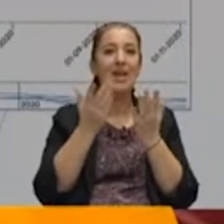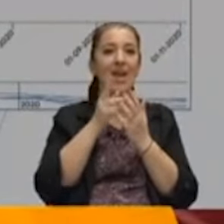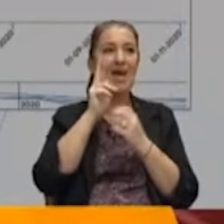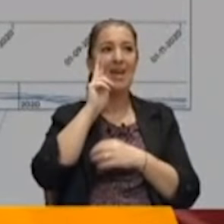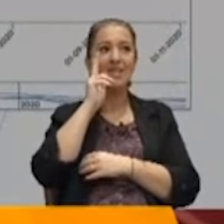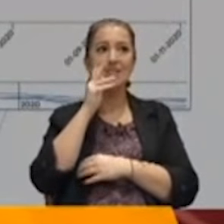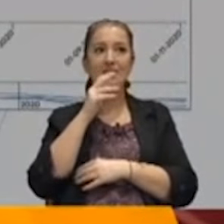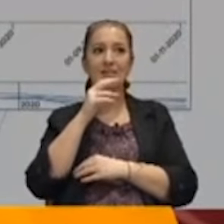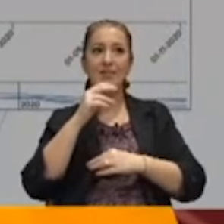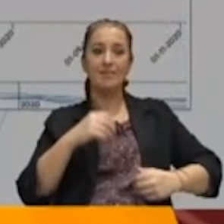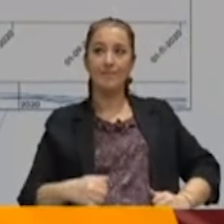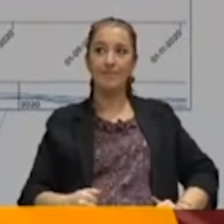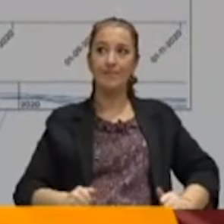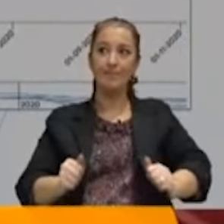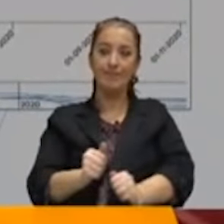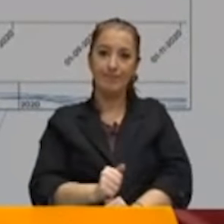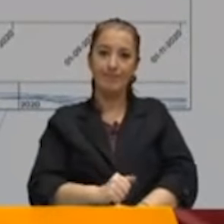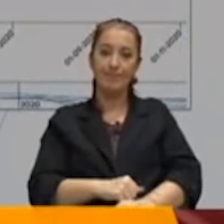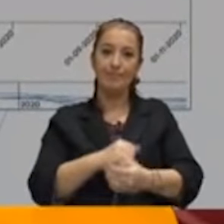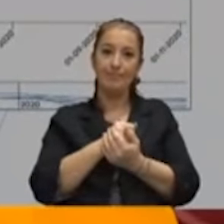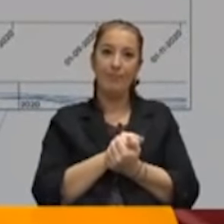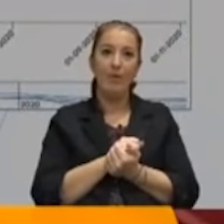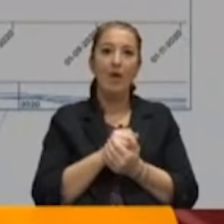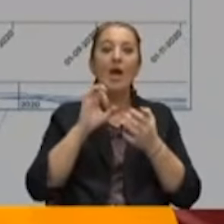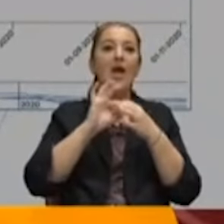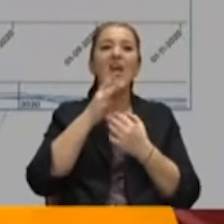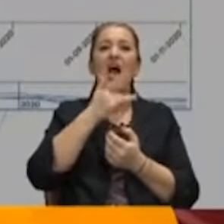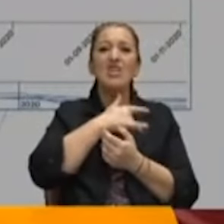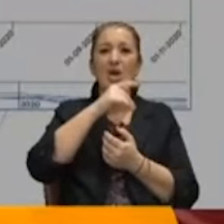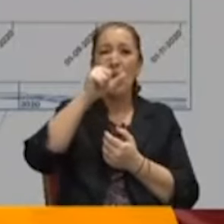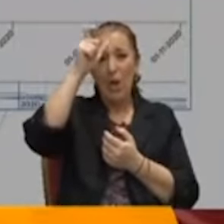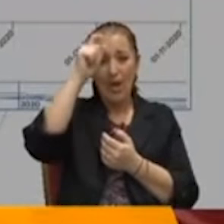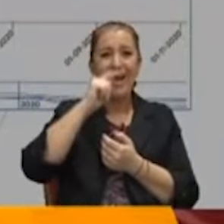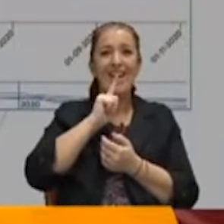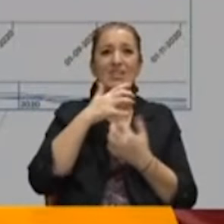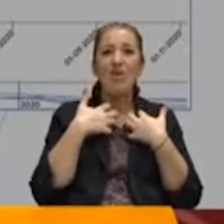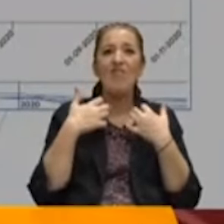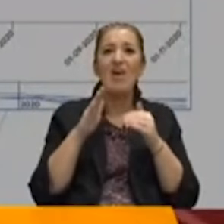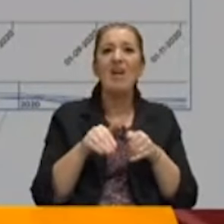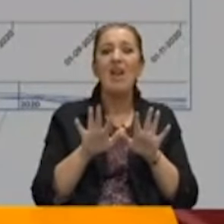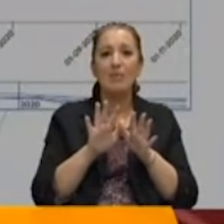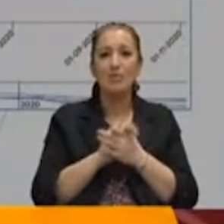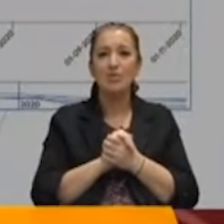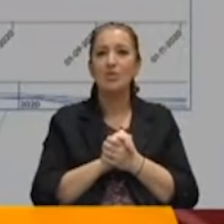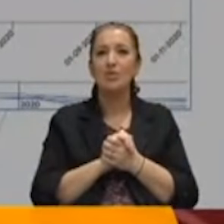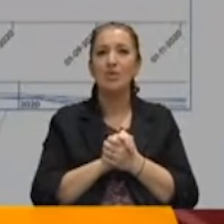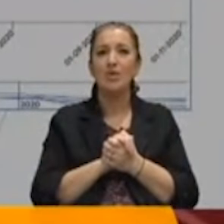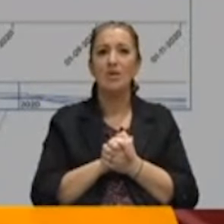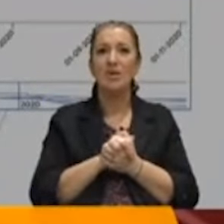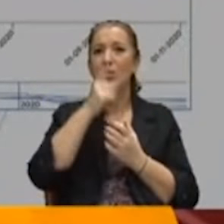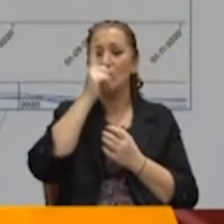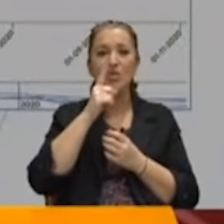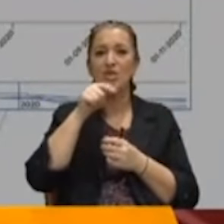kendi vatandaşlarımızın dahi ne acı ki Türk lirasına güveni kalmamıştır. Çünkü şu an ülkemizde